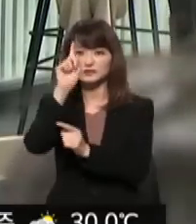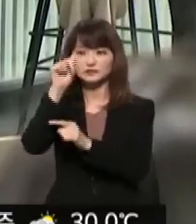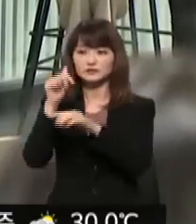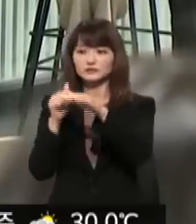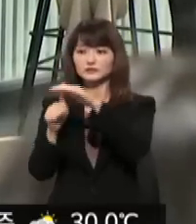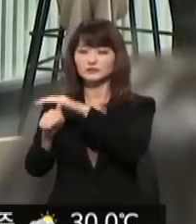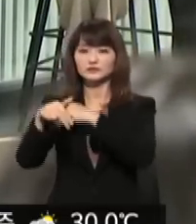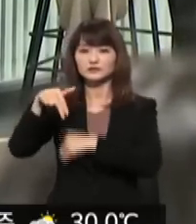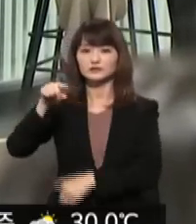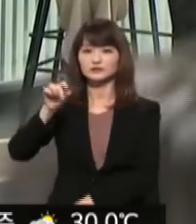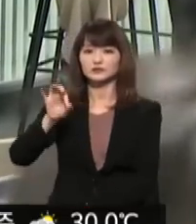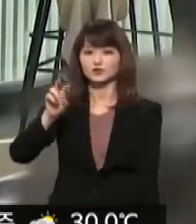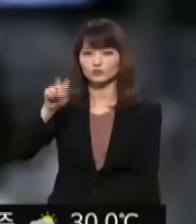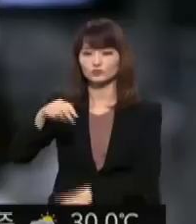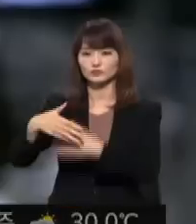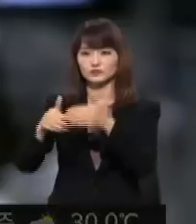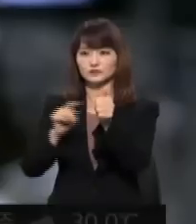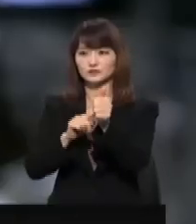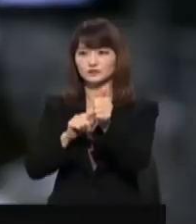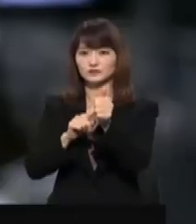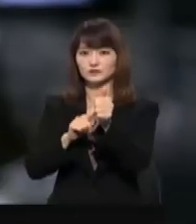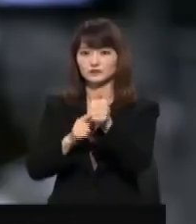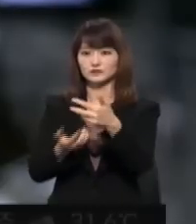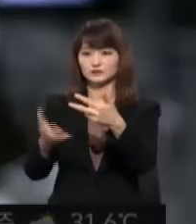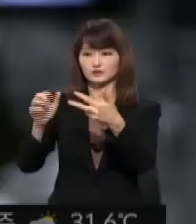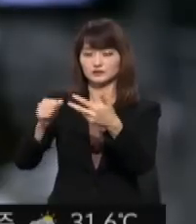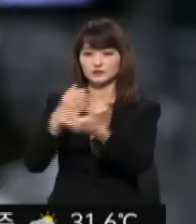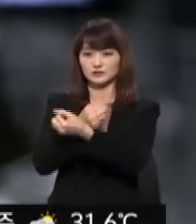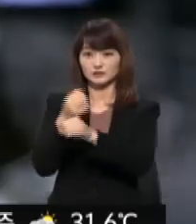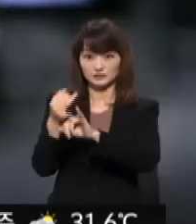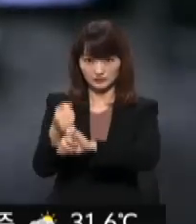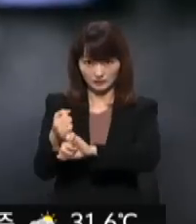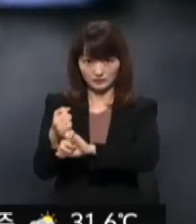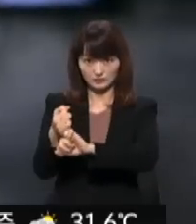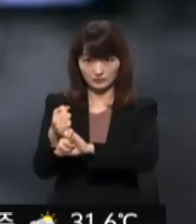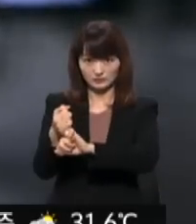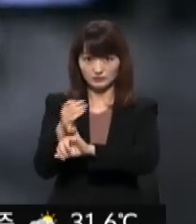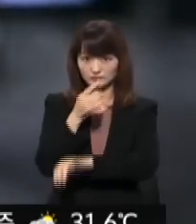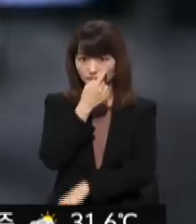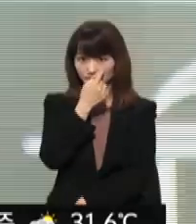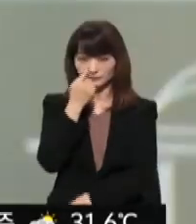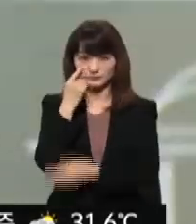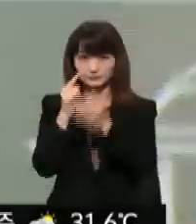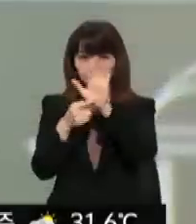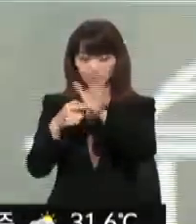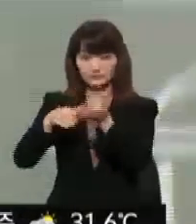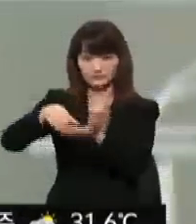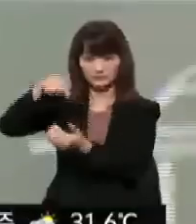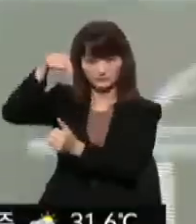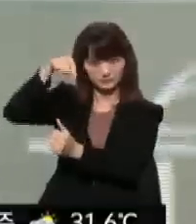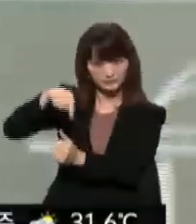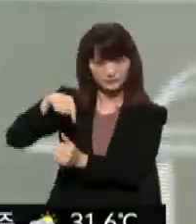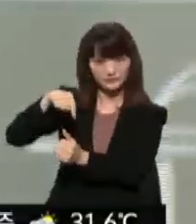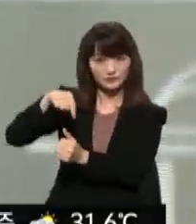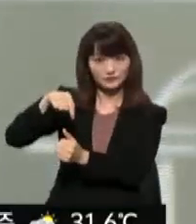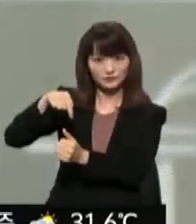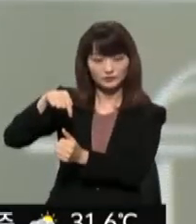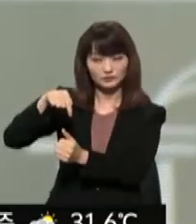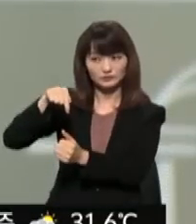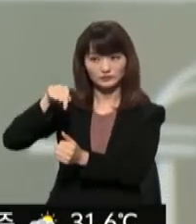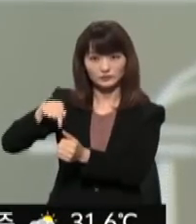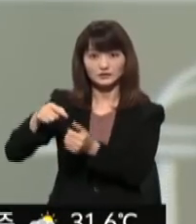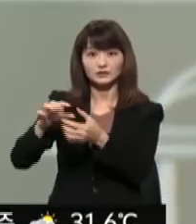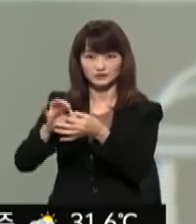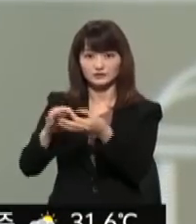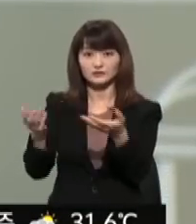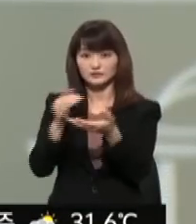대표의 정무실장이 7억원의 약정을 했던 내용들이 있는 거죠 그러니까 증거 인멸 교사 정도의 일들이